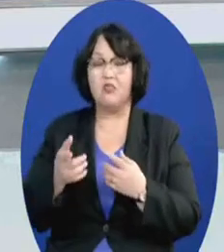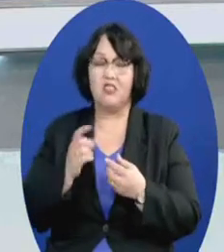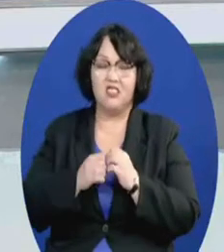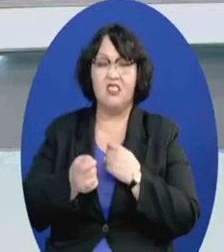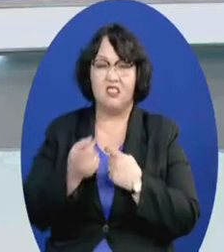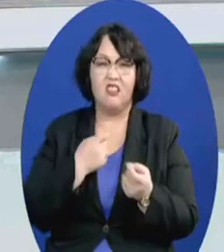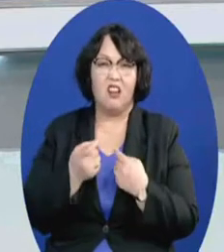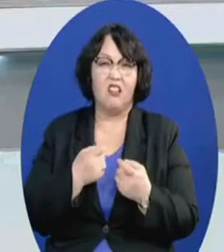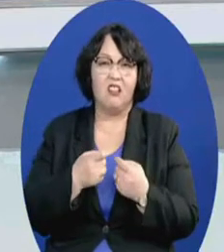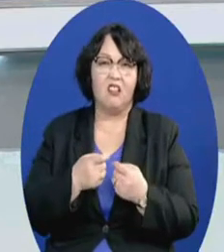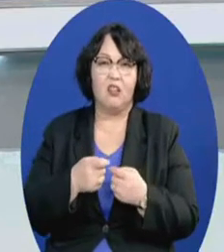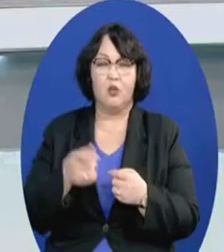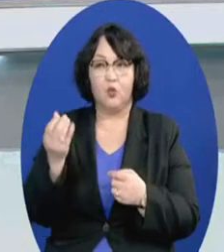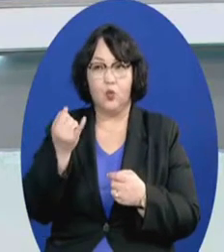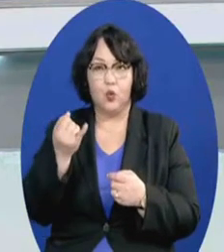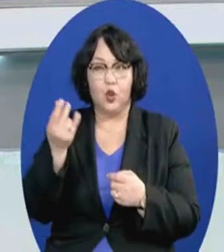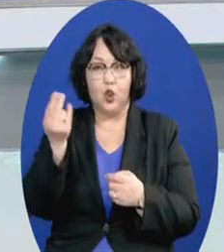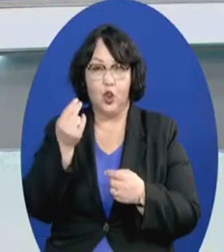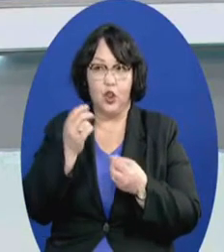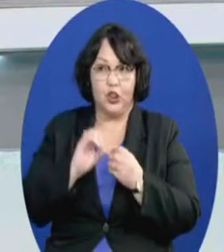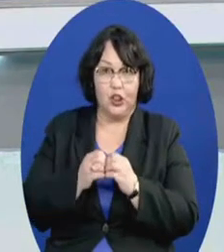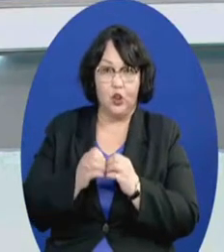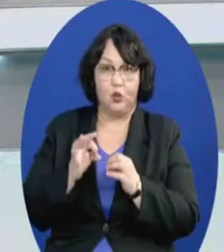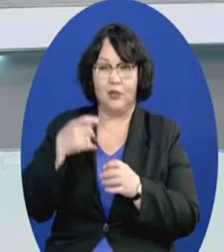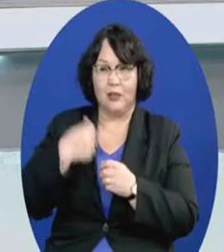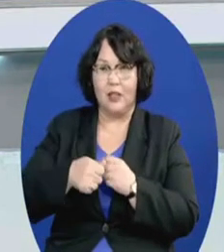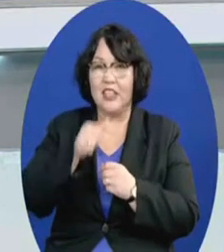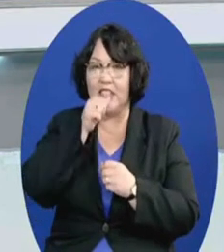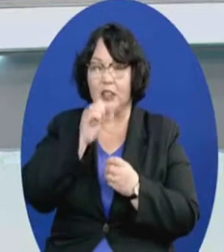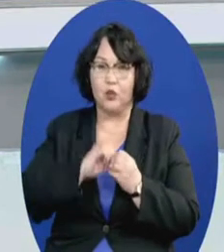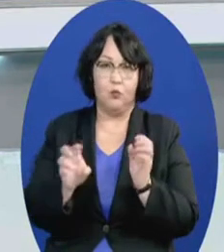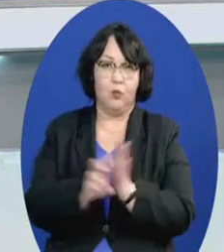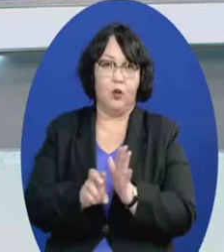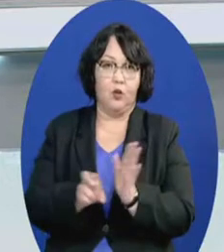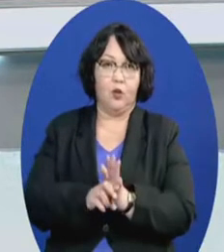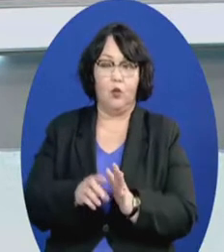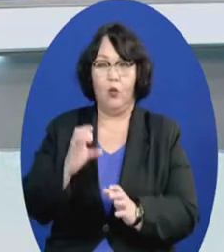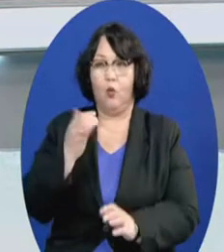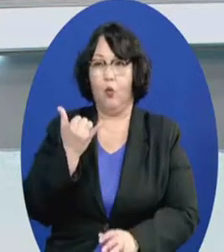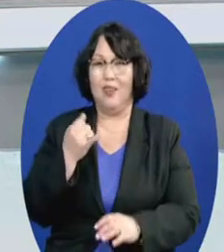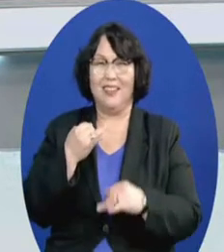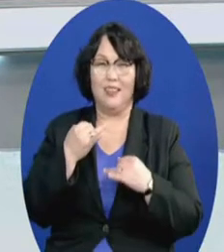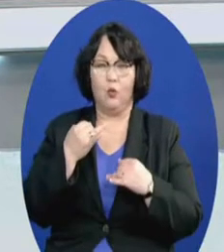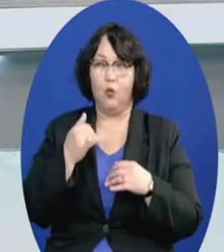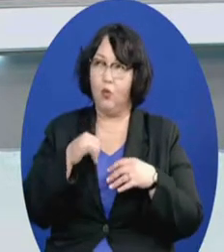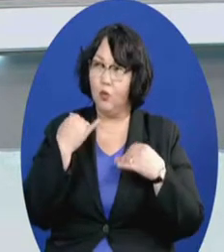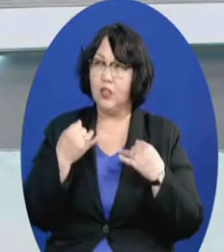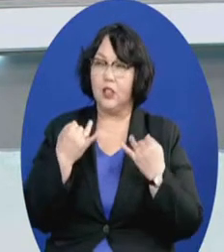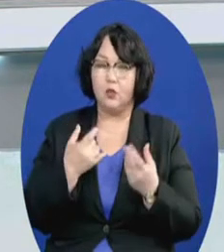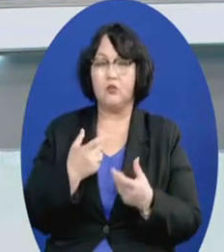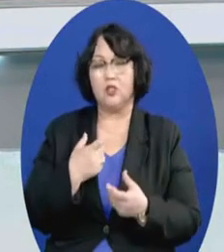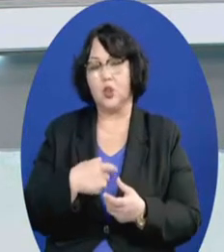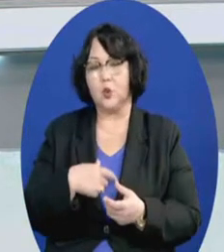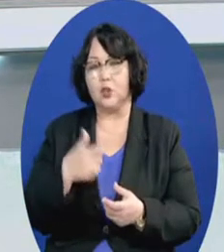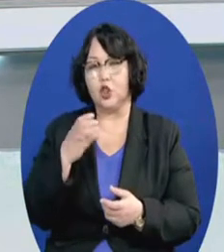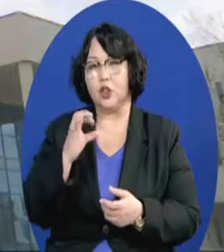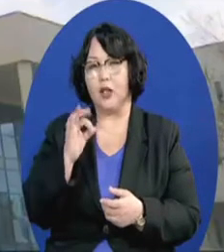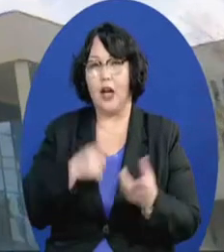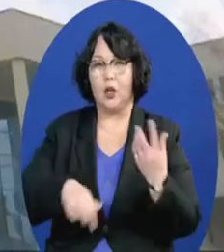Зураг төсний шууд авч ашигласнаар зардал хэмнэх үүрэг өчтэй юм байна. Улсын хурлын зарим гишүүд өнөөдөр сонгон хайрхан дүүргийн нэгдсэн эмнэлэгтэй